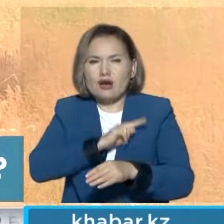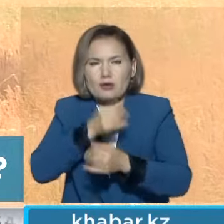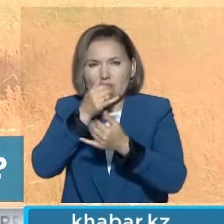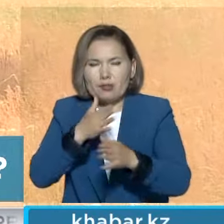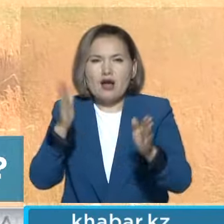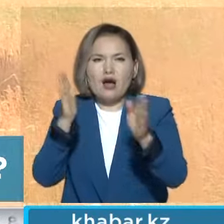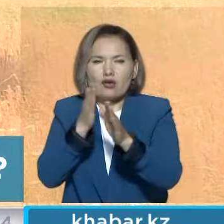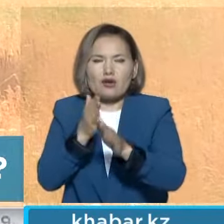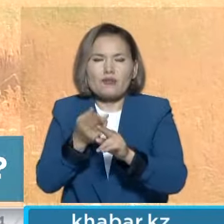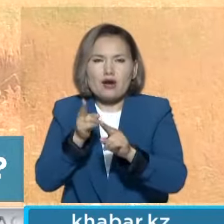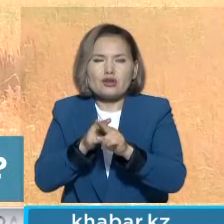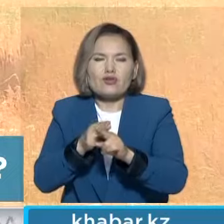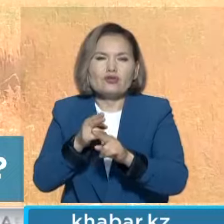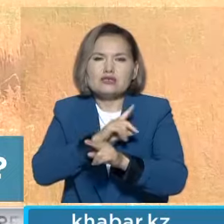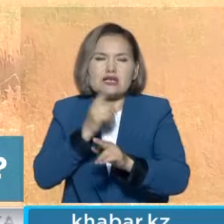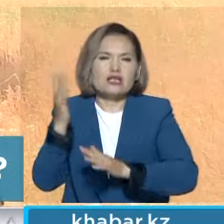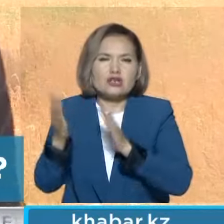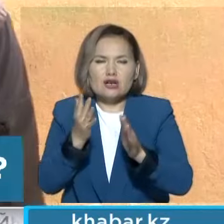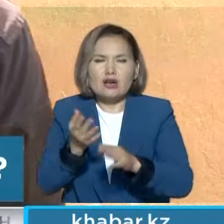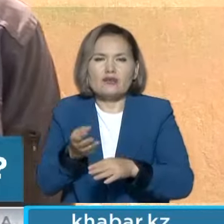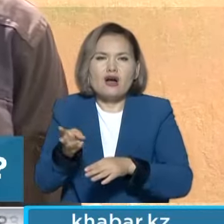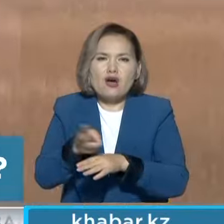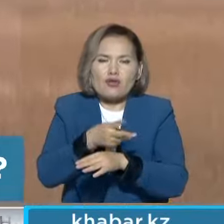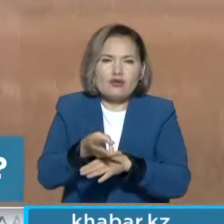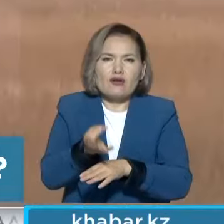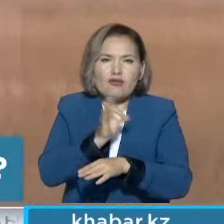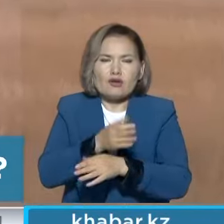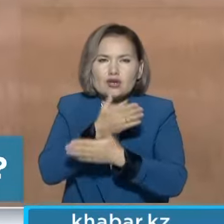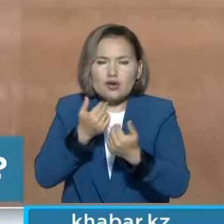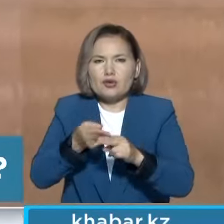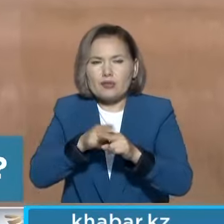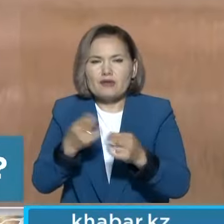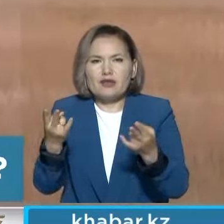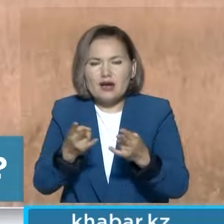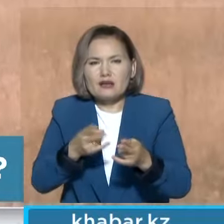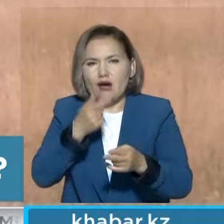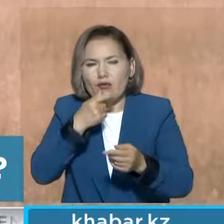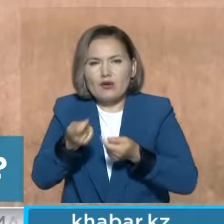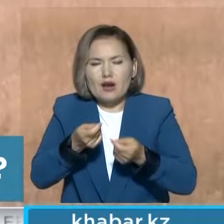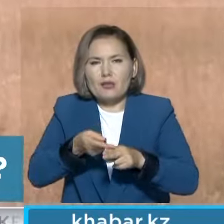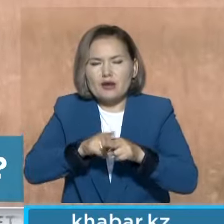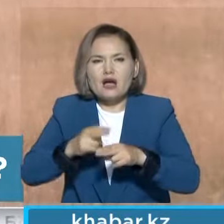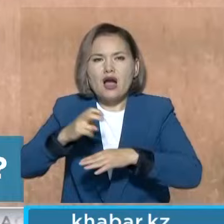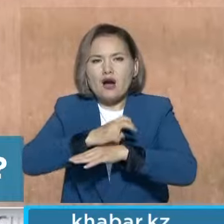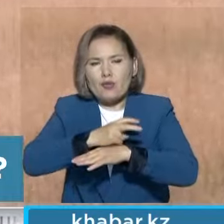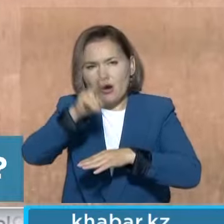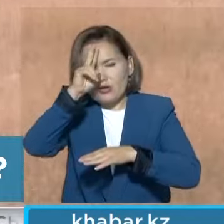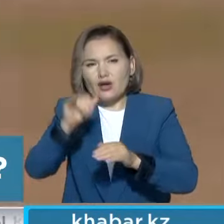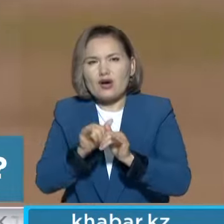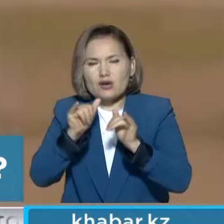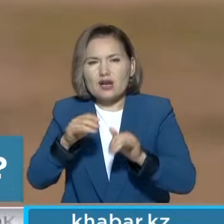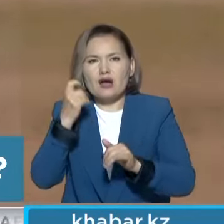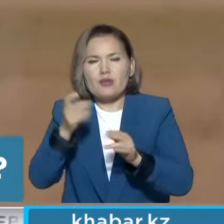ешқандай тиімділігі болмайды. Ал ыстықта у буланып кетеді. Қанаттанған шегірткені не істейміз деп шырылдаған шаруаларды